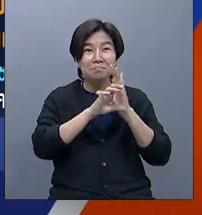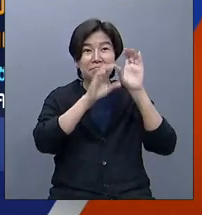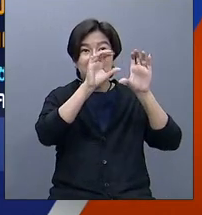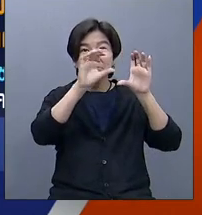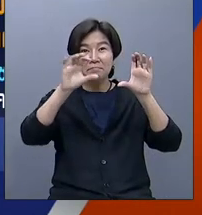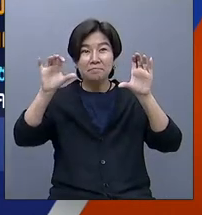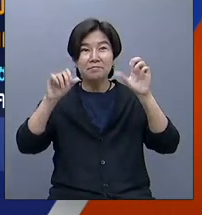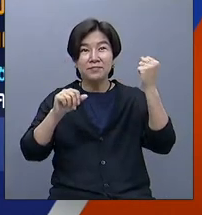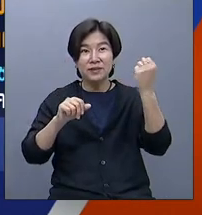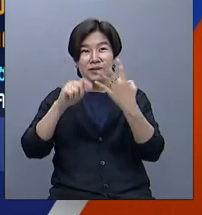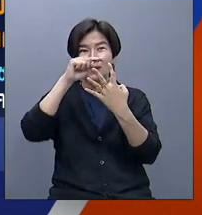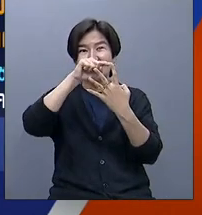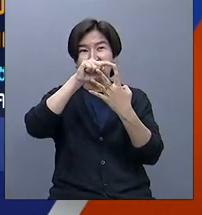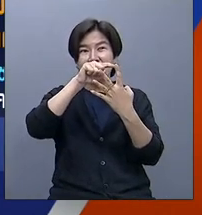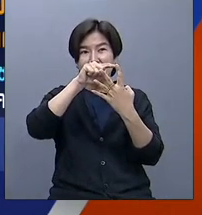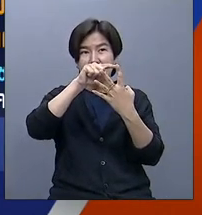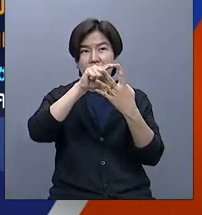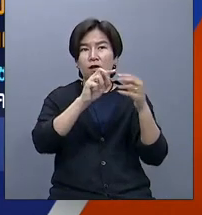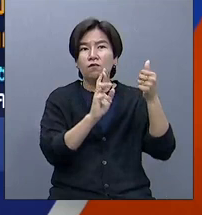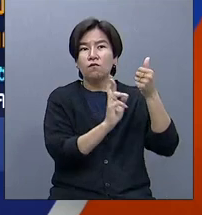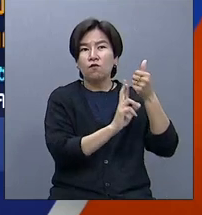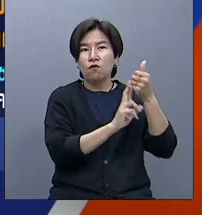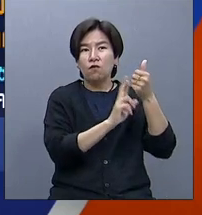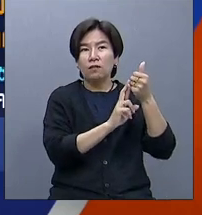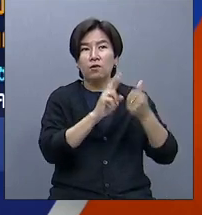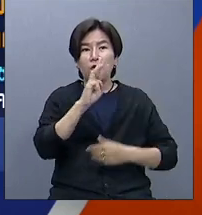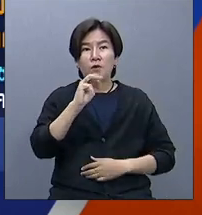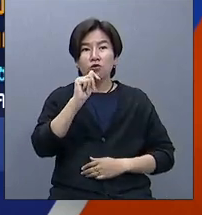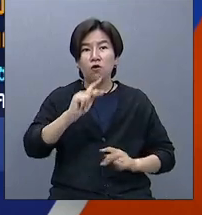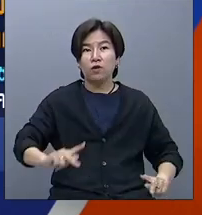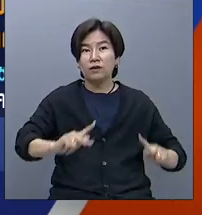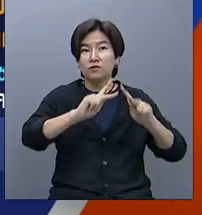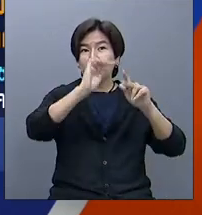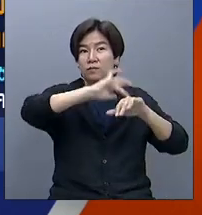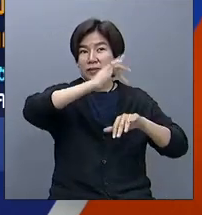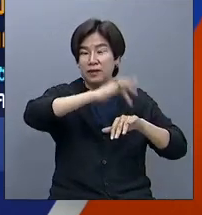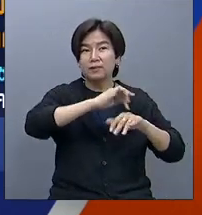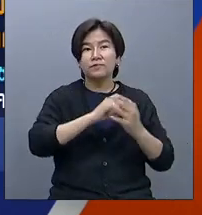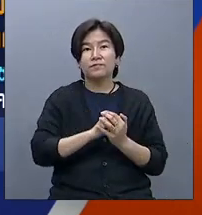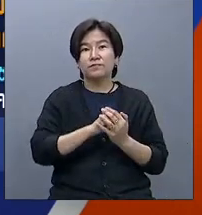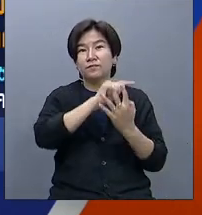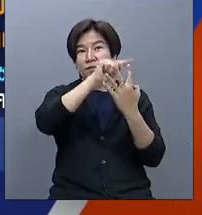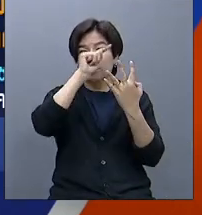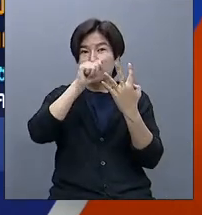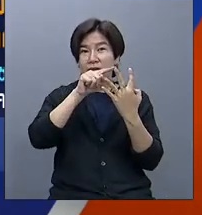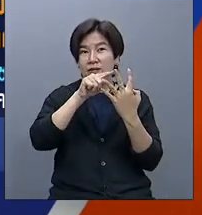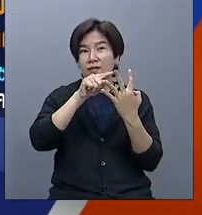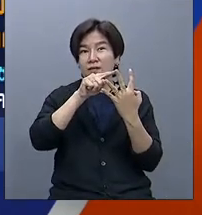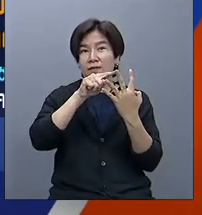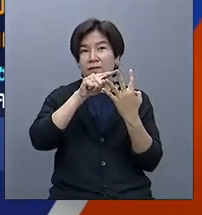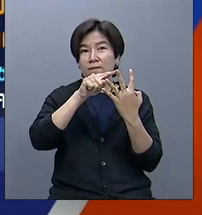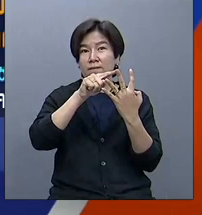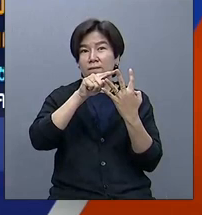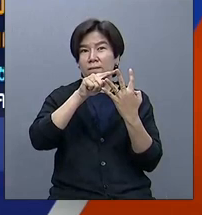น่าจะเป็นรองนายกรัฐมนตรีควบรัฐมนตรีว่าการกระทรวงทรัพยากรธรรมชาติและสิ่งแวดล้อมส่วนร้อยเอ็ดธรรมนัสพรหมเผ่า